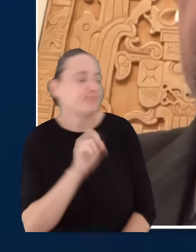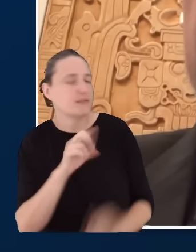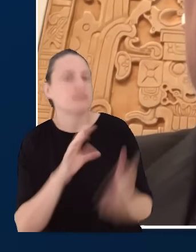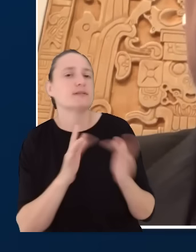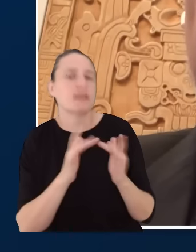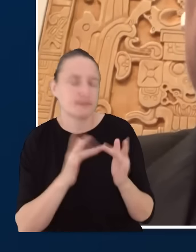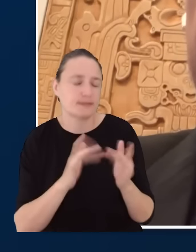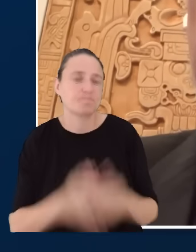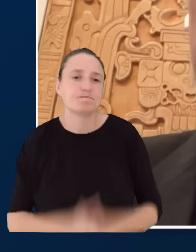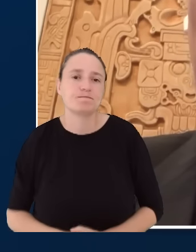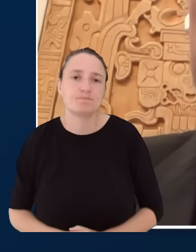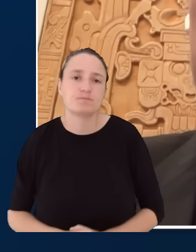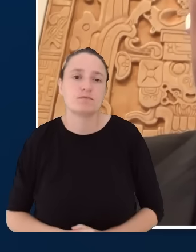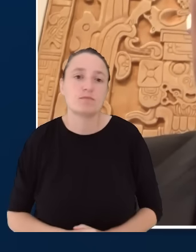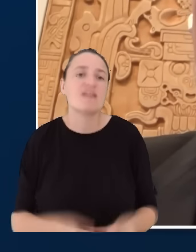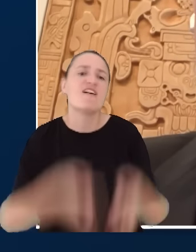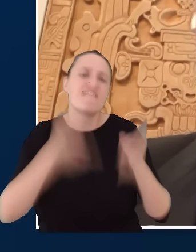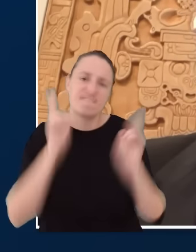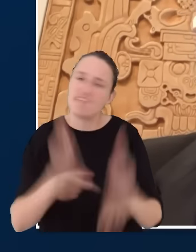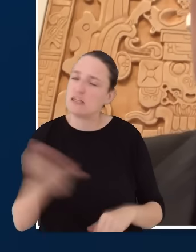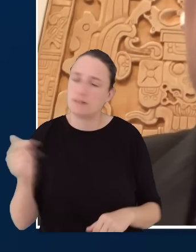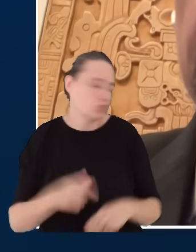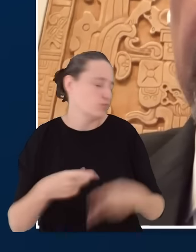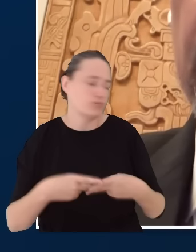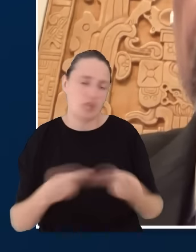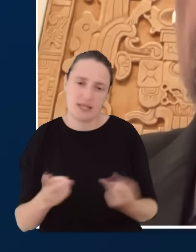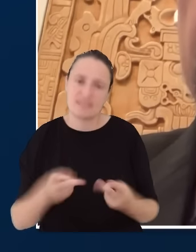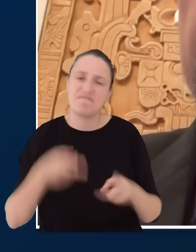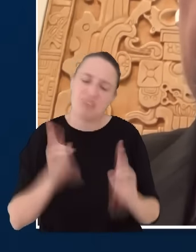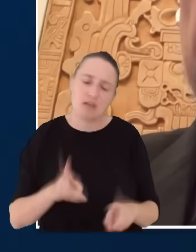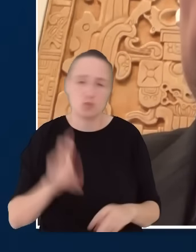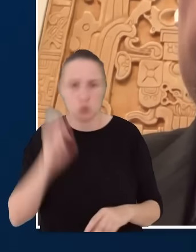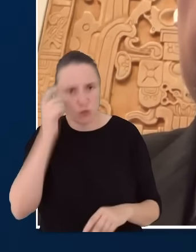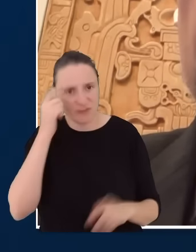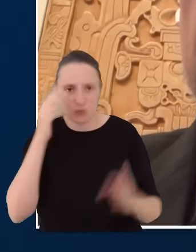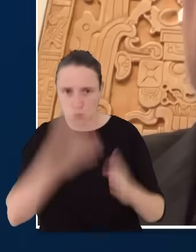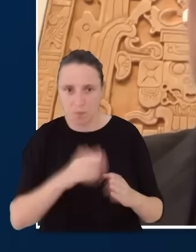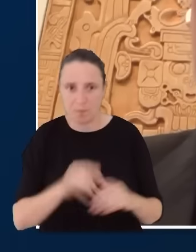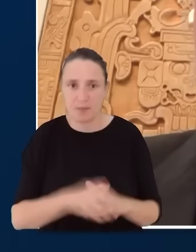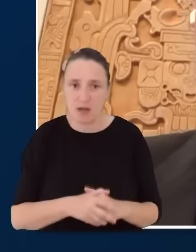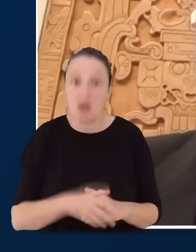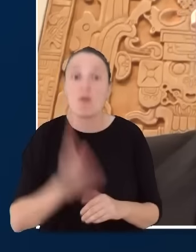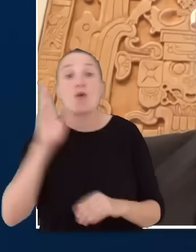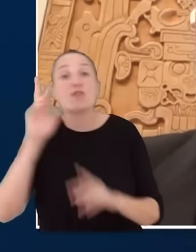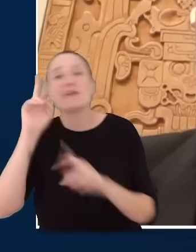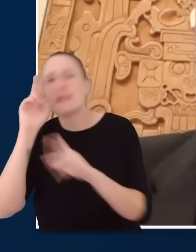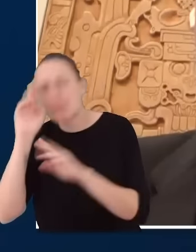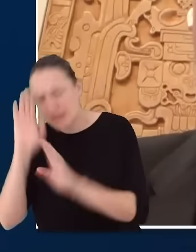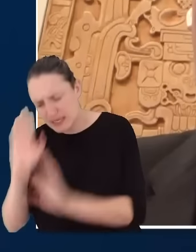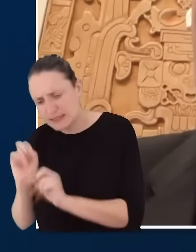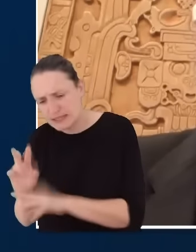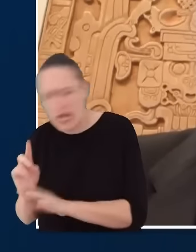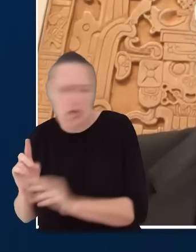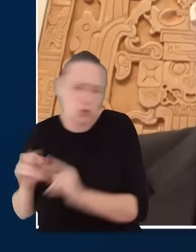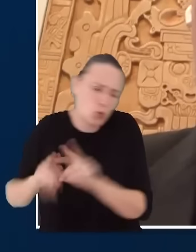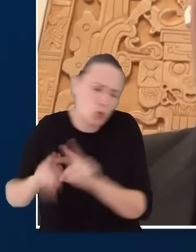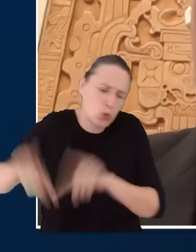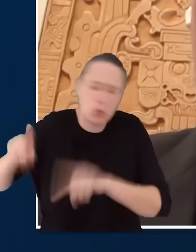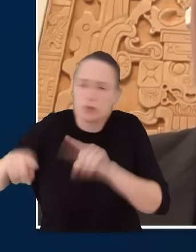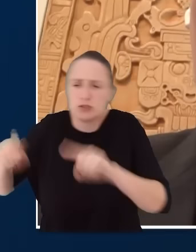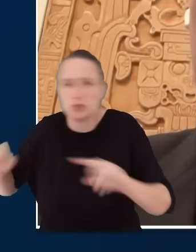przede wszystkim fakty. Fakty, bo chwilę później ich interpretacja oczywiście może być różna, co